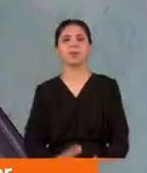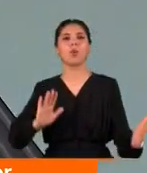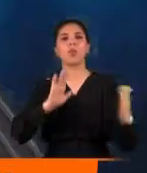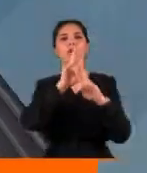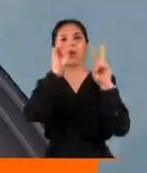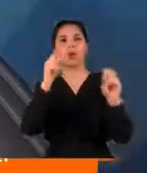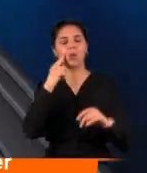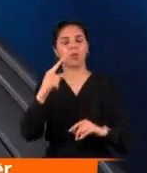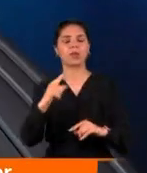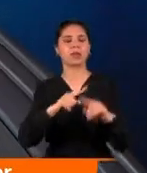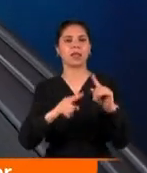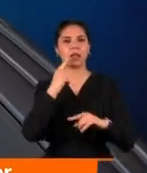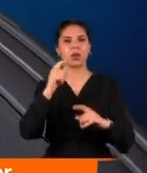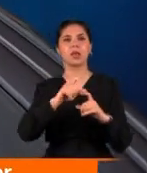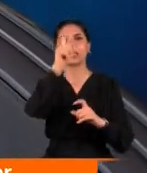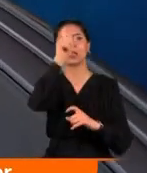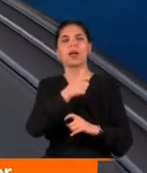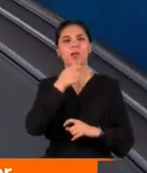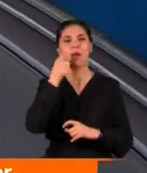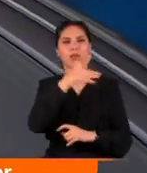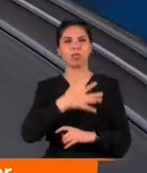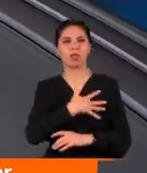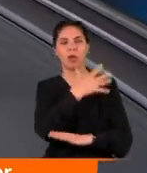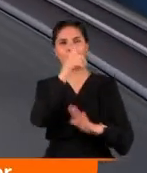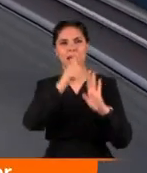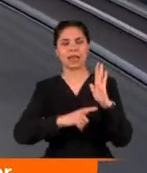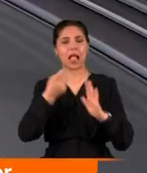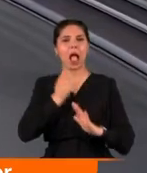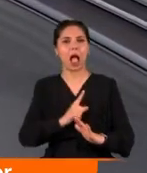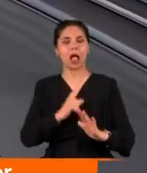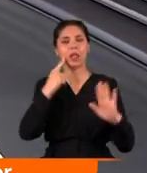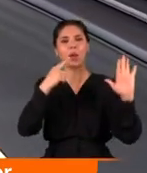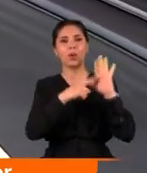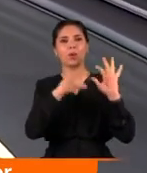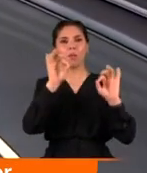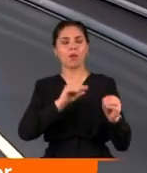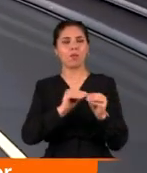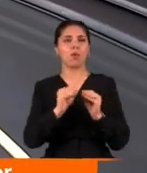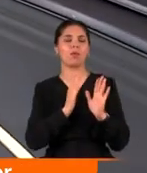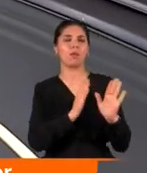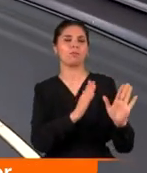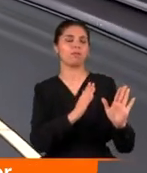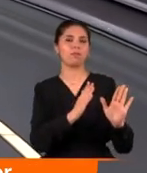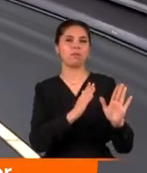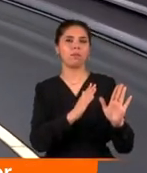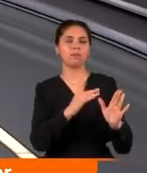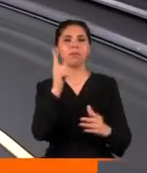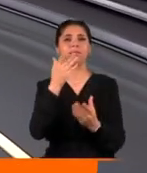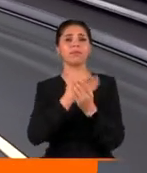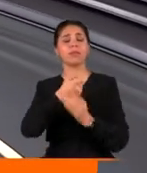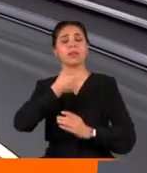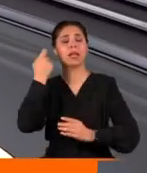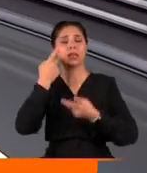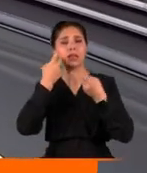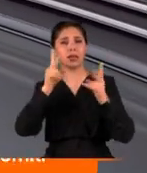Muhalefetle devam edelim siyasette. Sadullah Ergin'in CHP listelerinden aday gösterilmesiyle başlayan kriz devam ediyor ve derinleşiyor. Arşivler